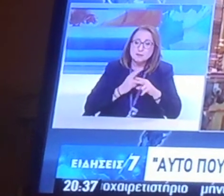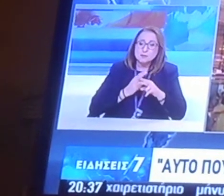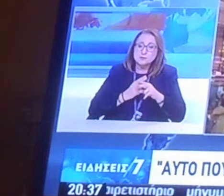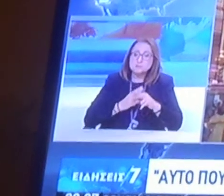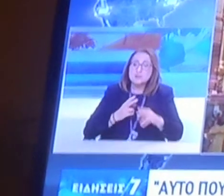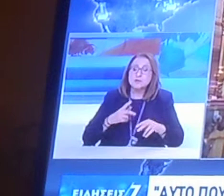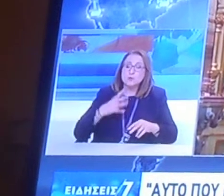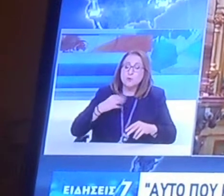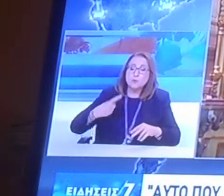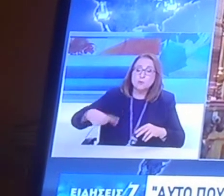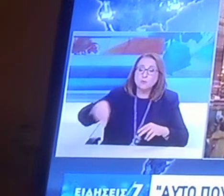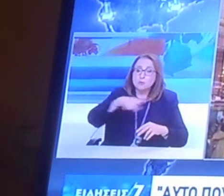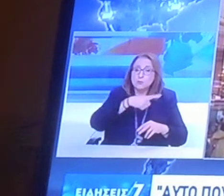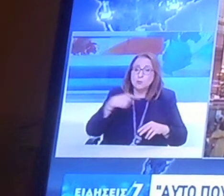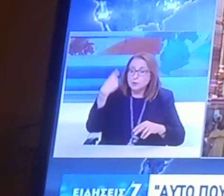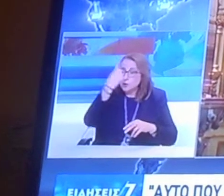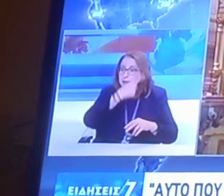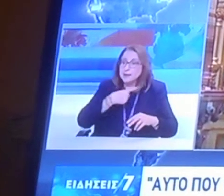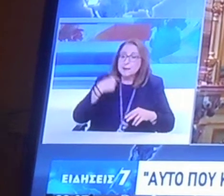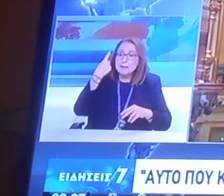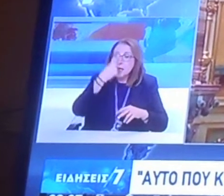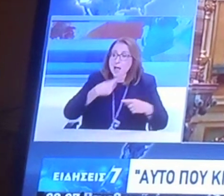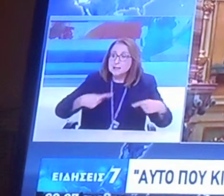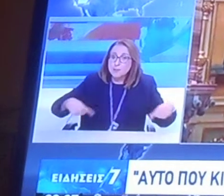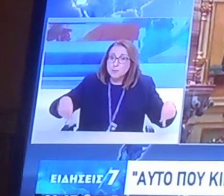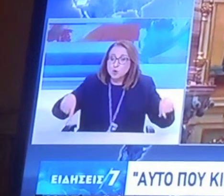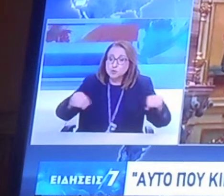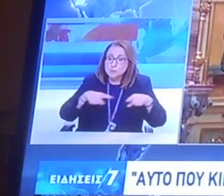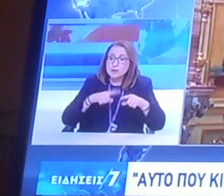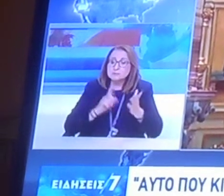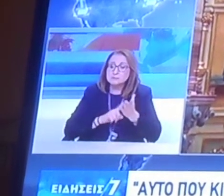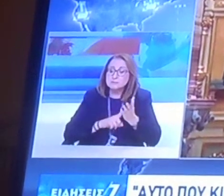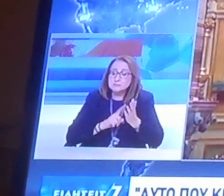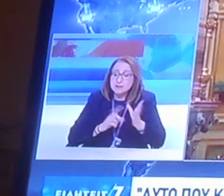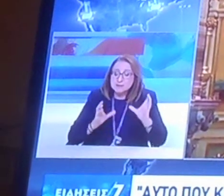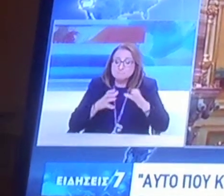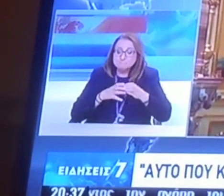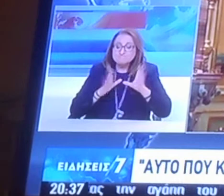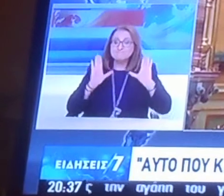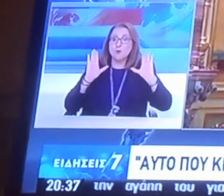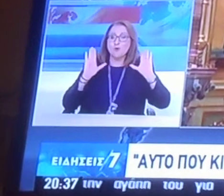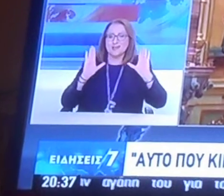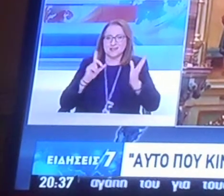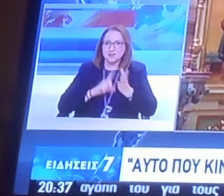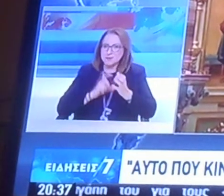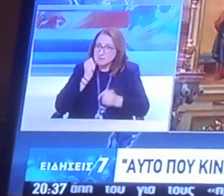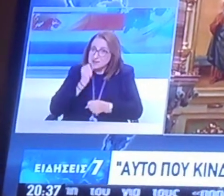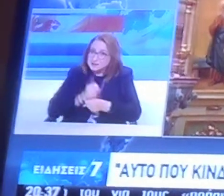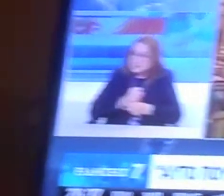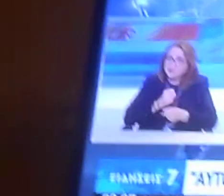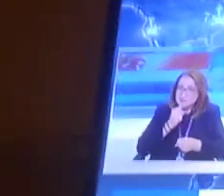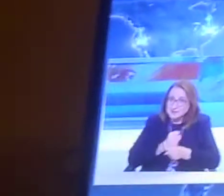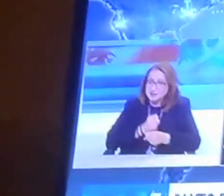προσώπων λόγω των έκτακτων συνθήκων. Να μείνουμε στο σπίτι, να προφυλαχθούμε και